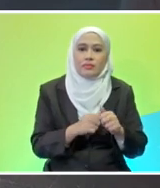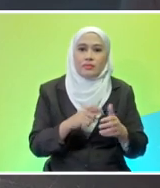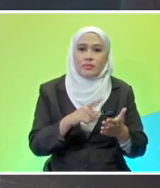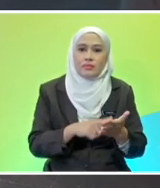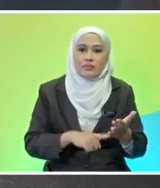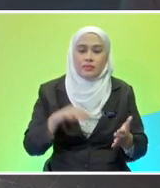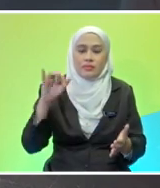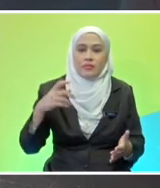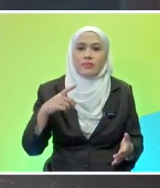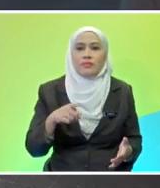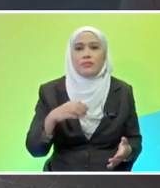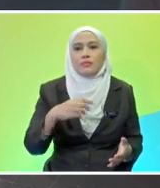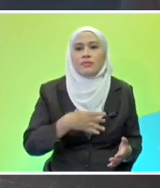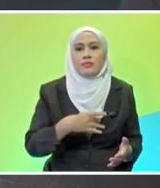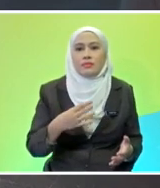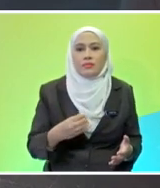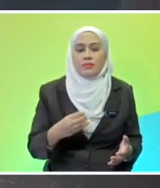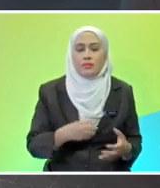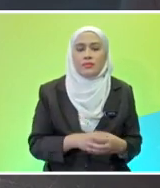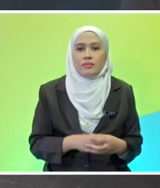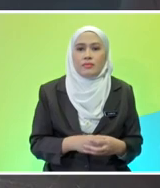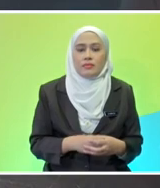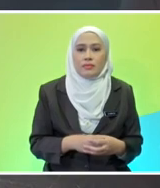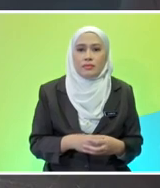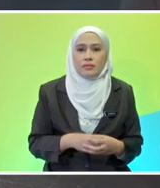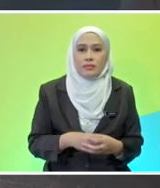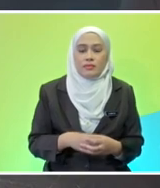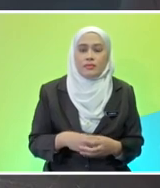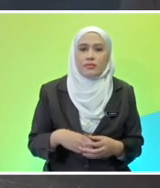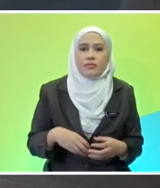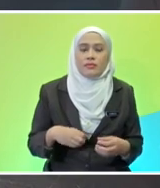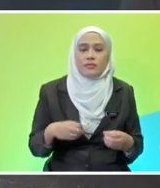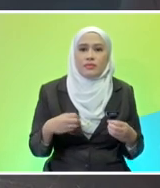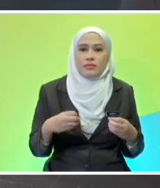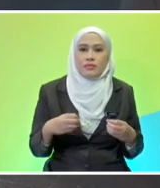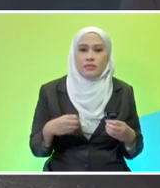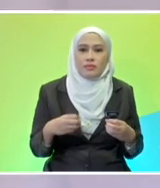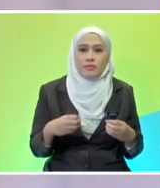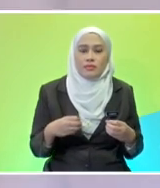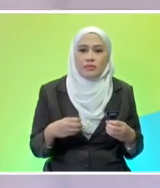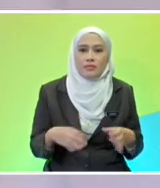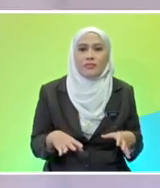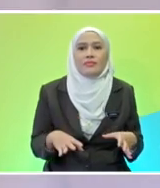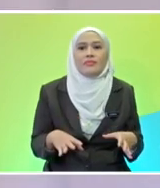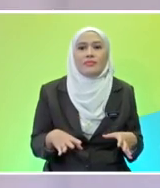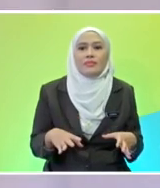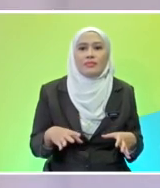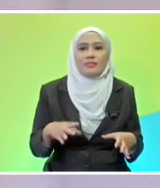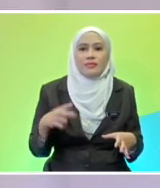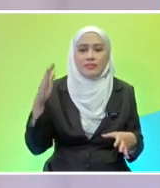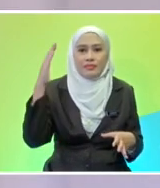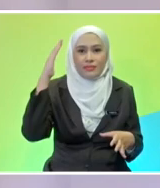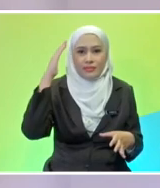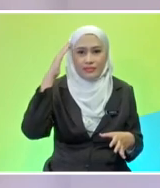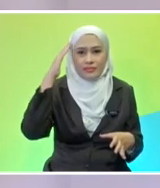tadi Akmal? Lepas dah hentak kaki, dia minta kita pusing-pusing. Pusing, angguk kepala dulu. Angguk-angguk. Angguk-angguk kan? Kita anggukkan